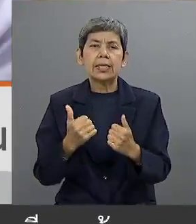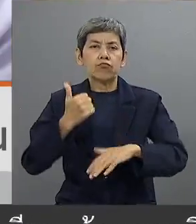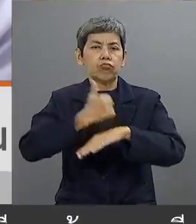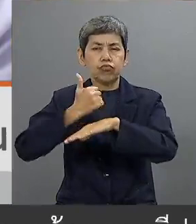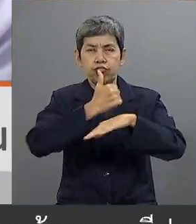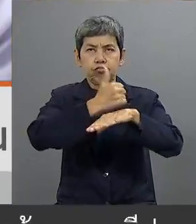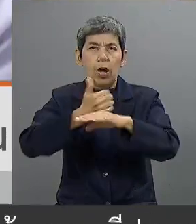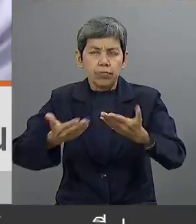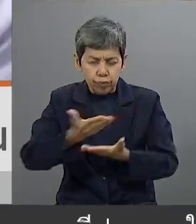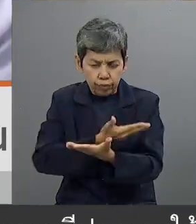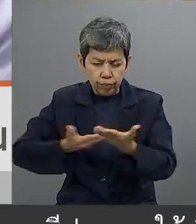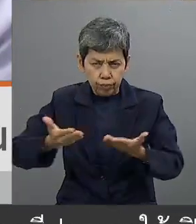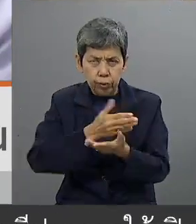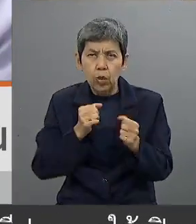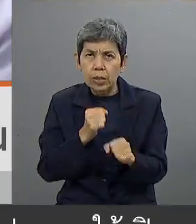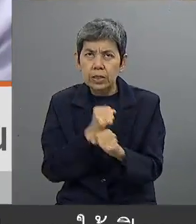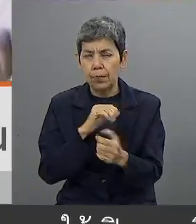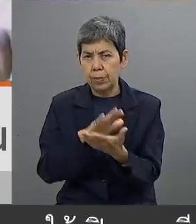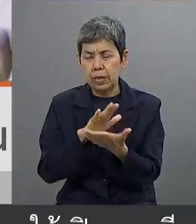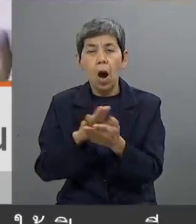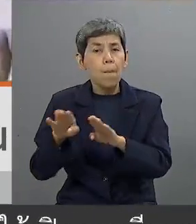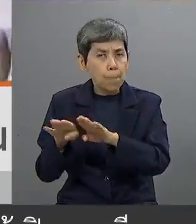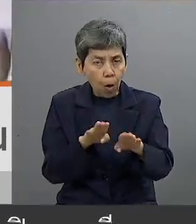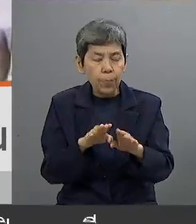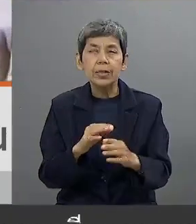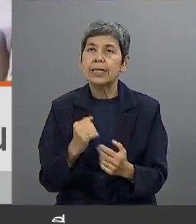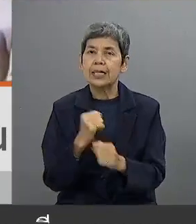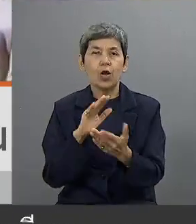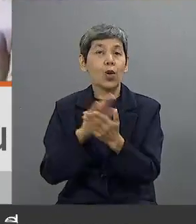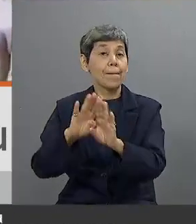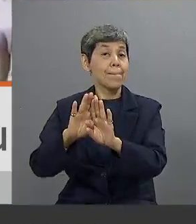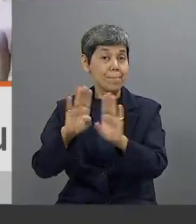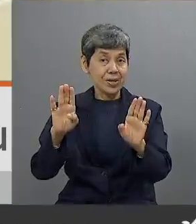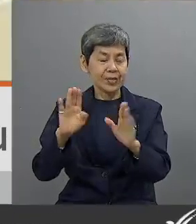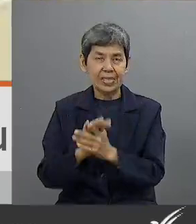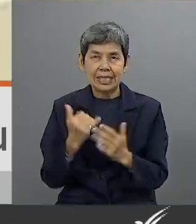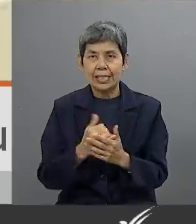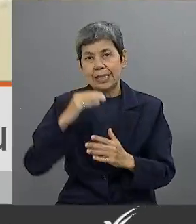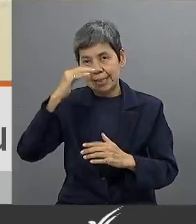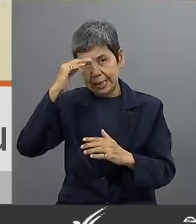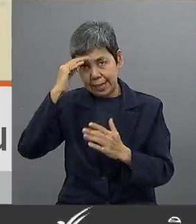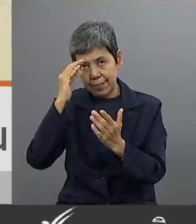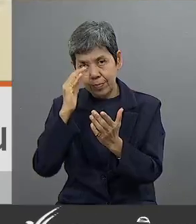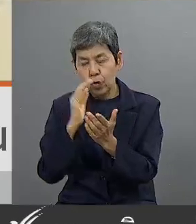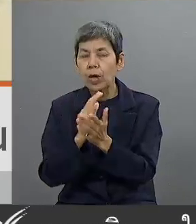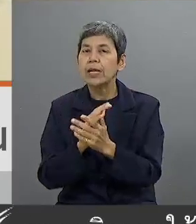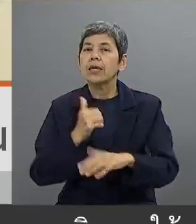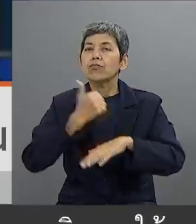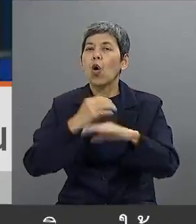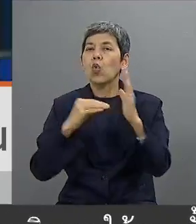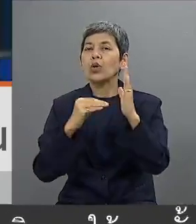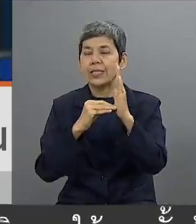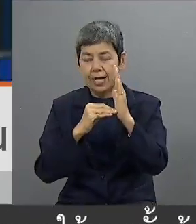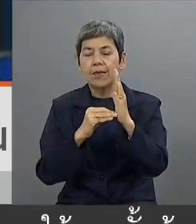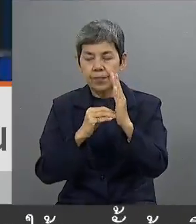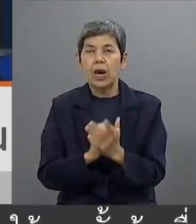หารือถึงแนวทางเตรียมพร้อมมาตรการหลักก่อนเปิดภาคเรียนโดยพลตำรวจเอกอัศวินขวัญเมืองผู้ว่าราชการกรุงเทพมหานครกล่าว